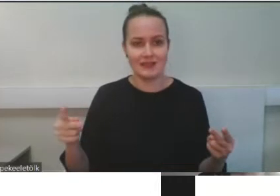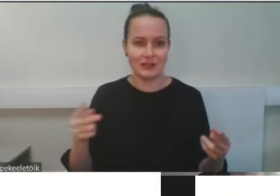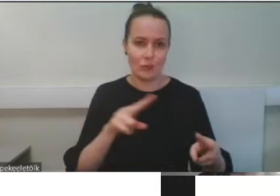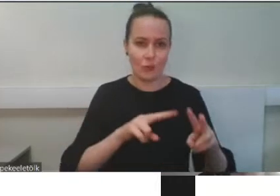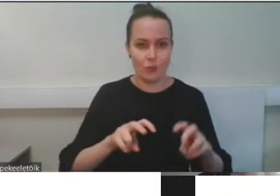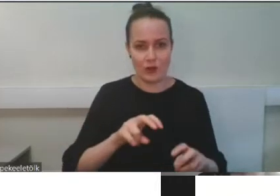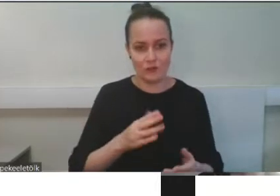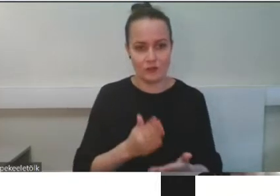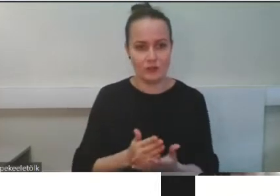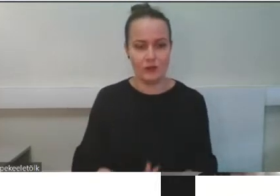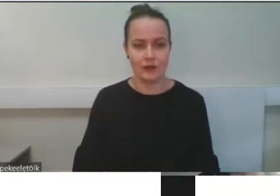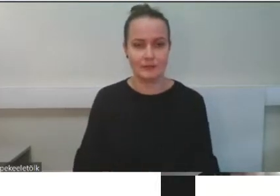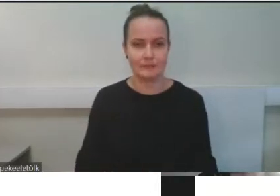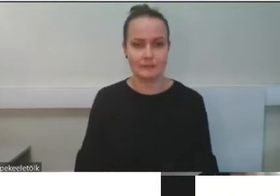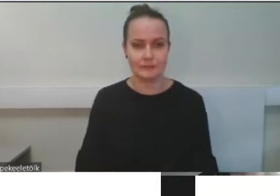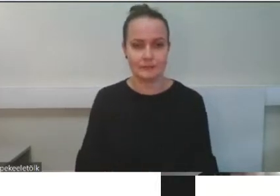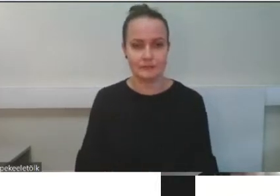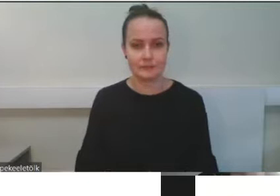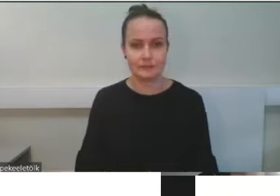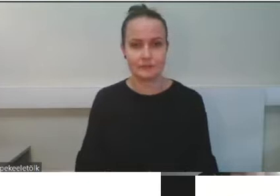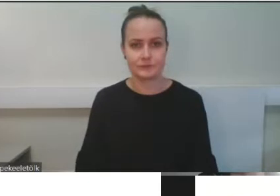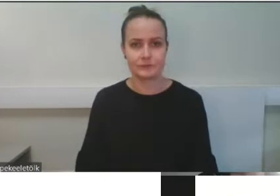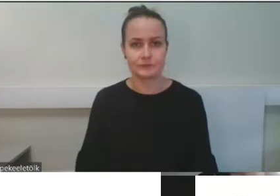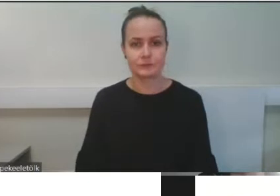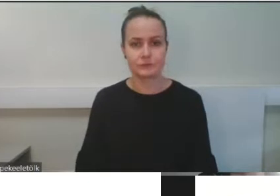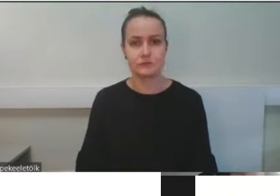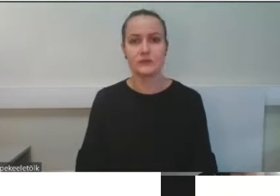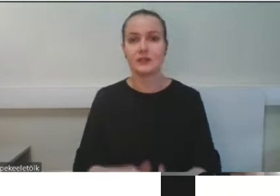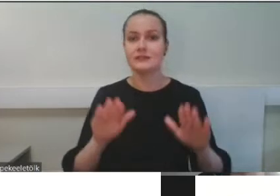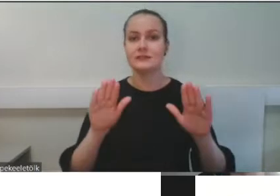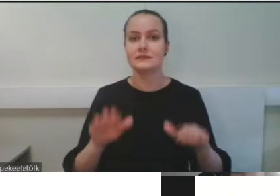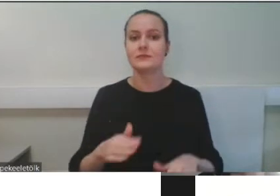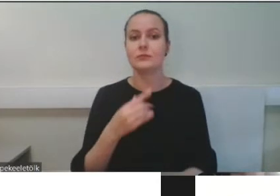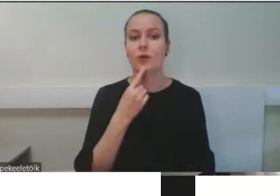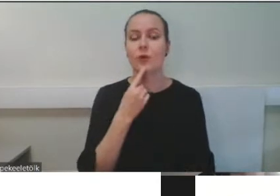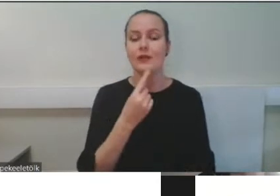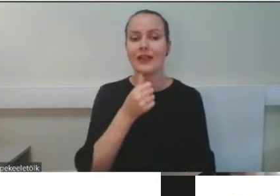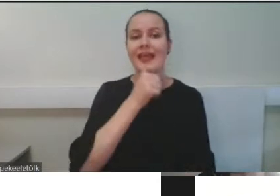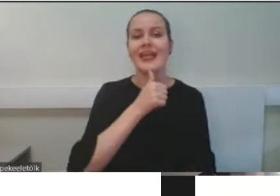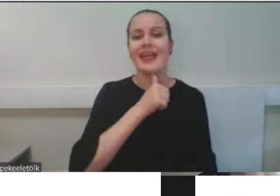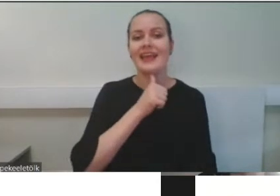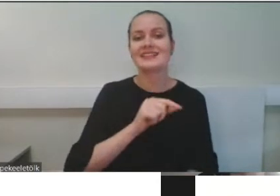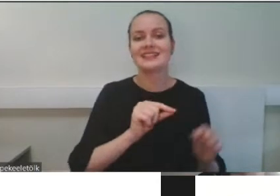piiratud, kuid mitte oluliselt. Ja mõõdetakse siis juba rahvusvaheliselt tuntud